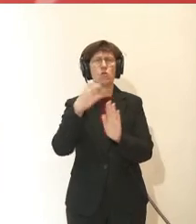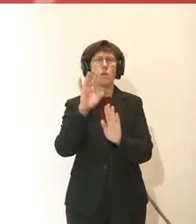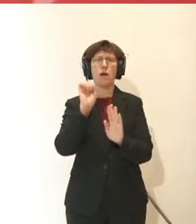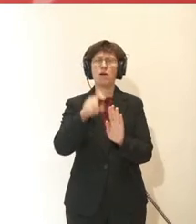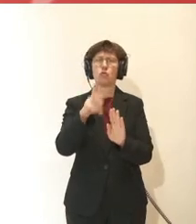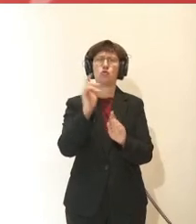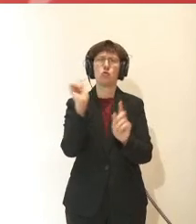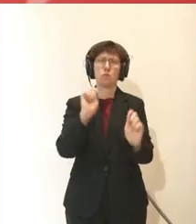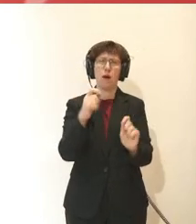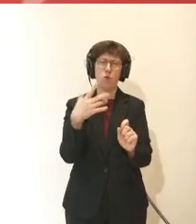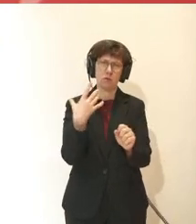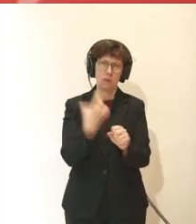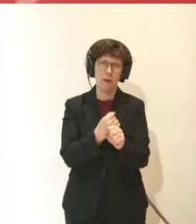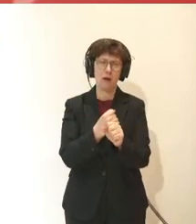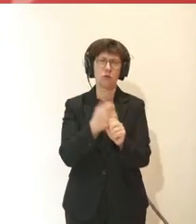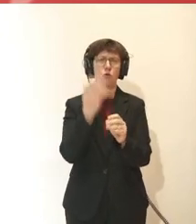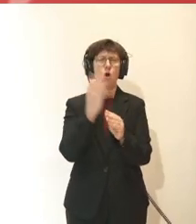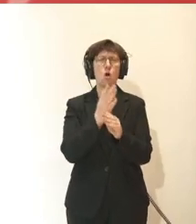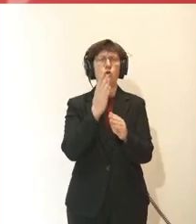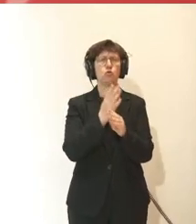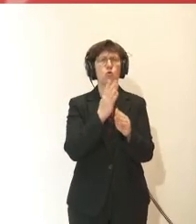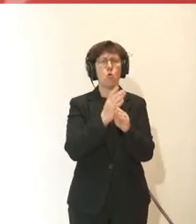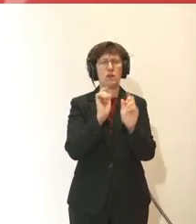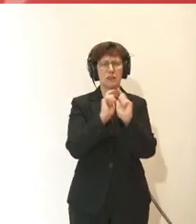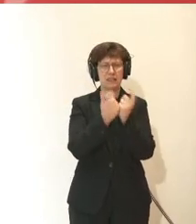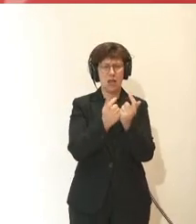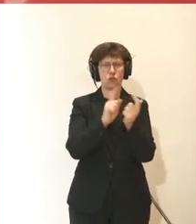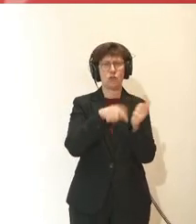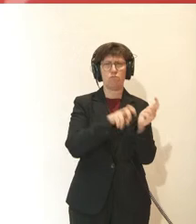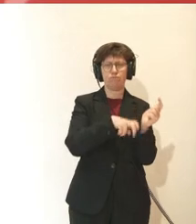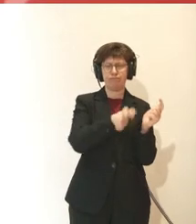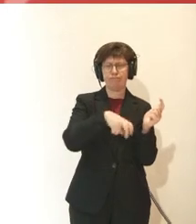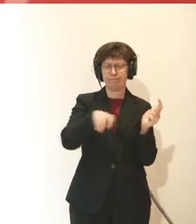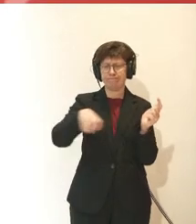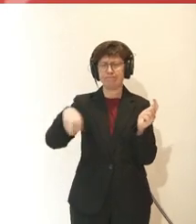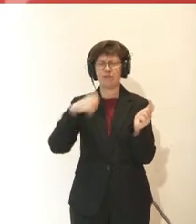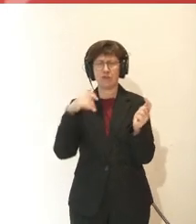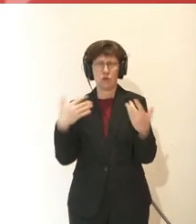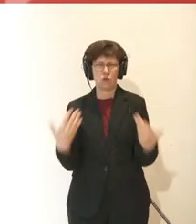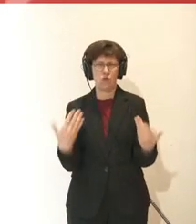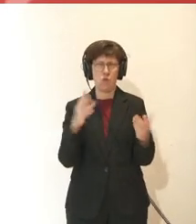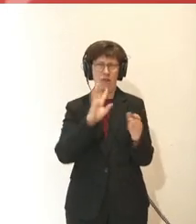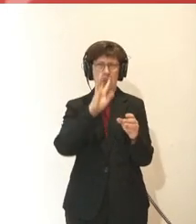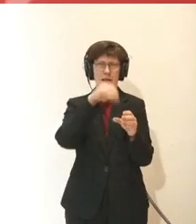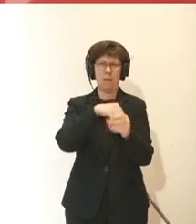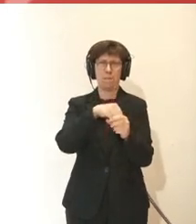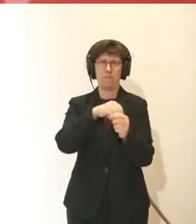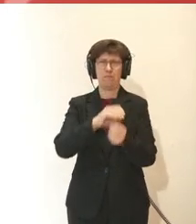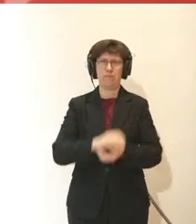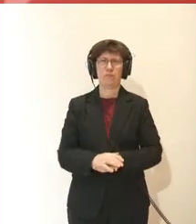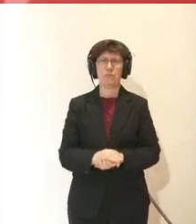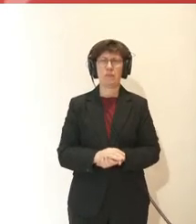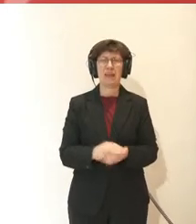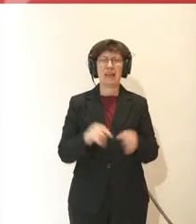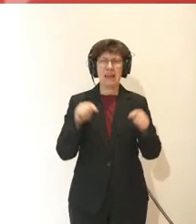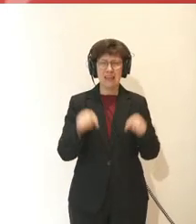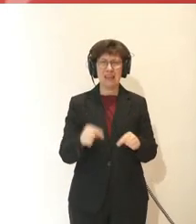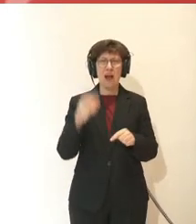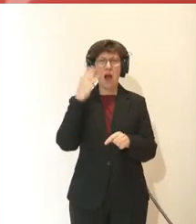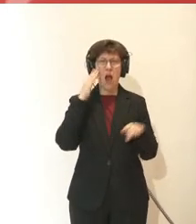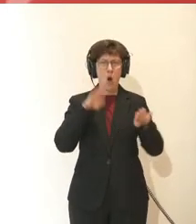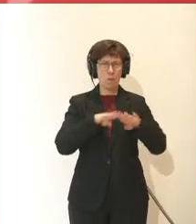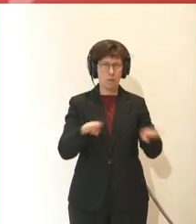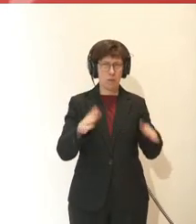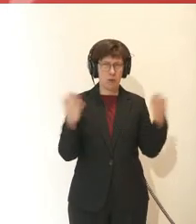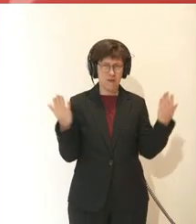eine pause machen oder euch schon in die session in die nächste die ihr besuchen möchten euch dar einschaltet hier auf der hauptbühne